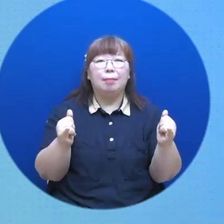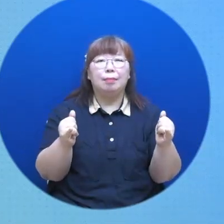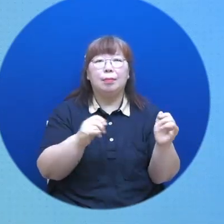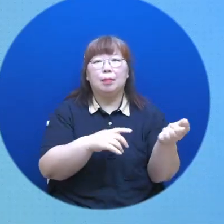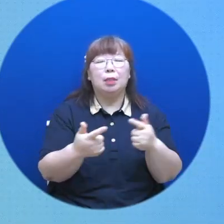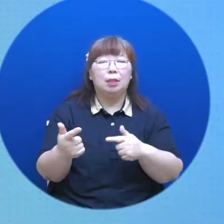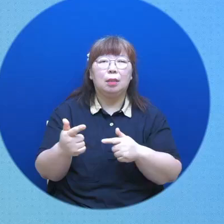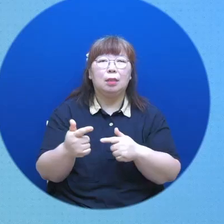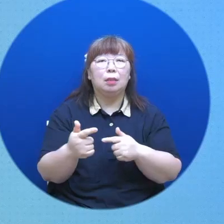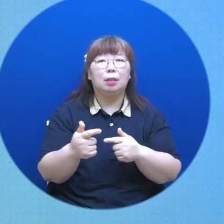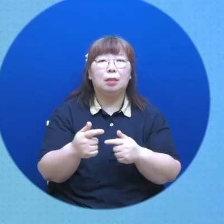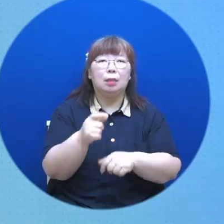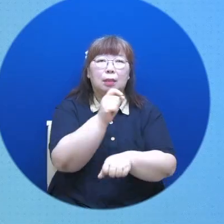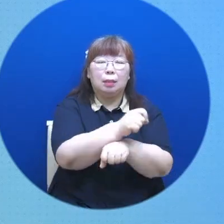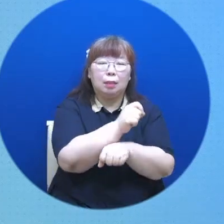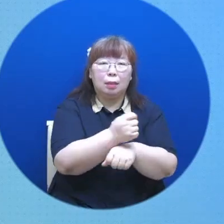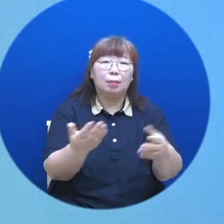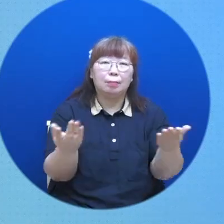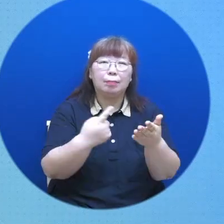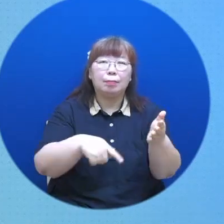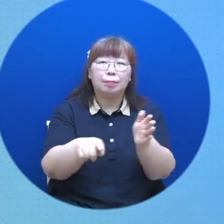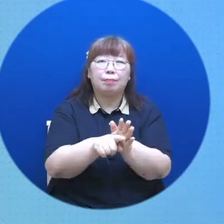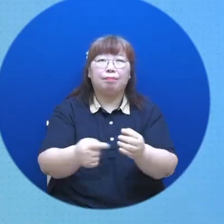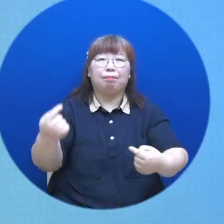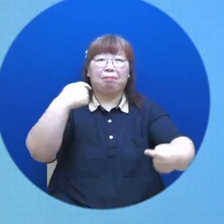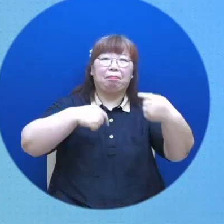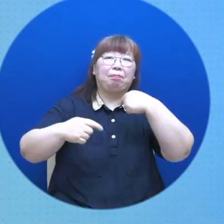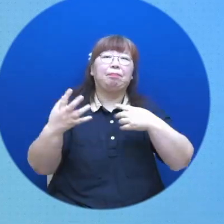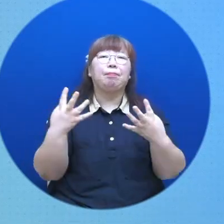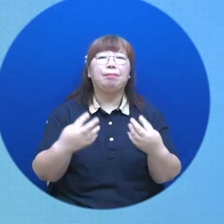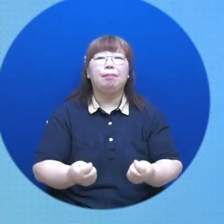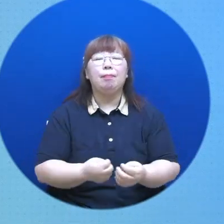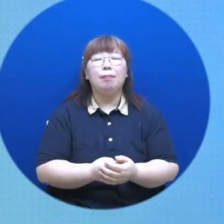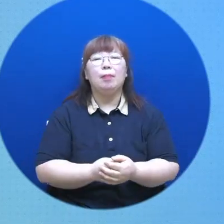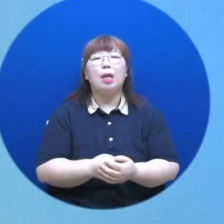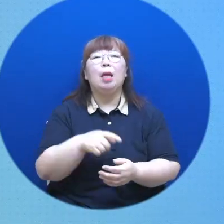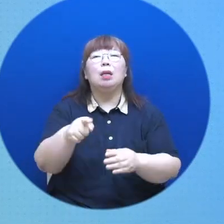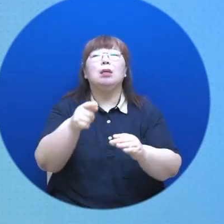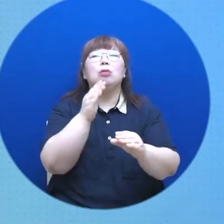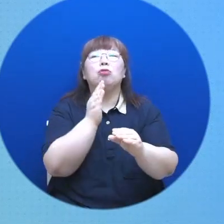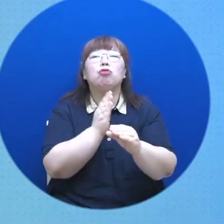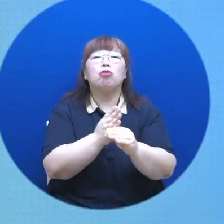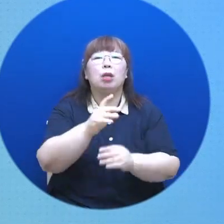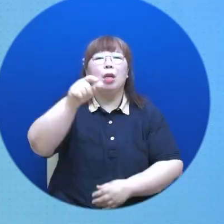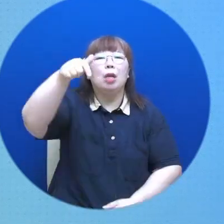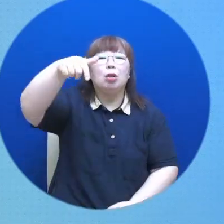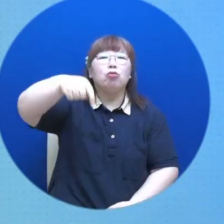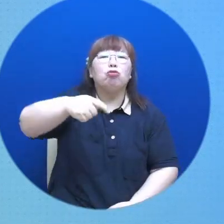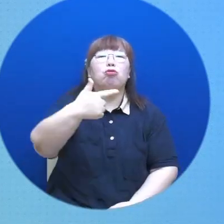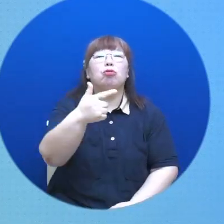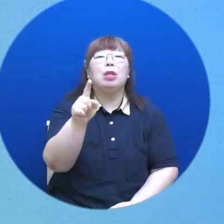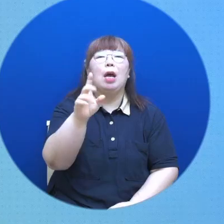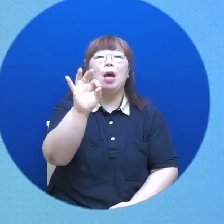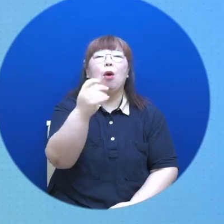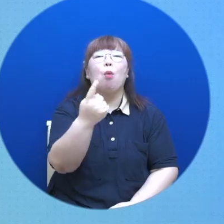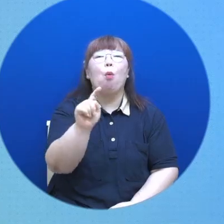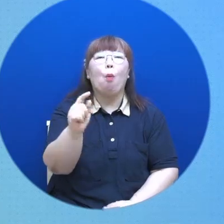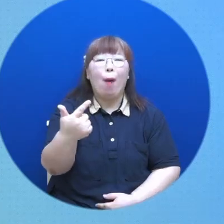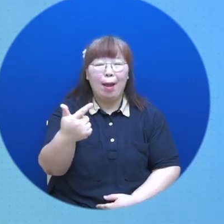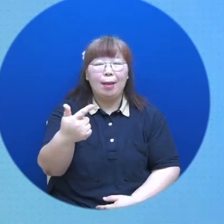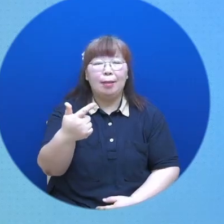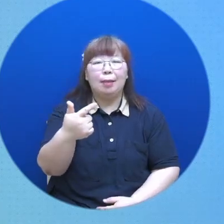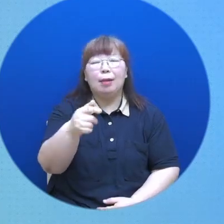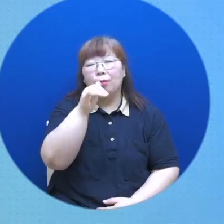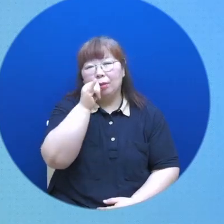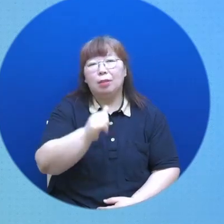기독교인들이 간사로서 지원을 했습니다. 그 지원한 분 중에서 이 구나완이라는 형제님이